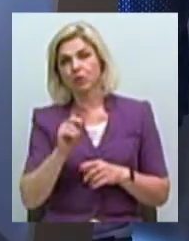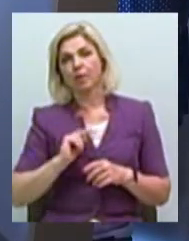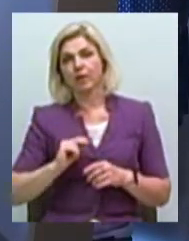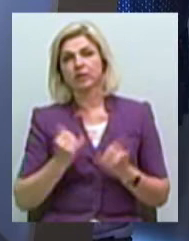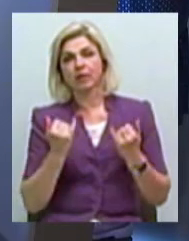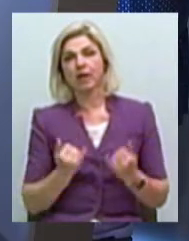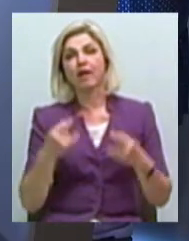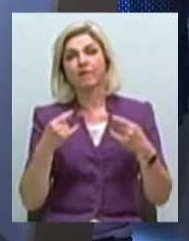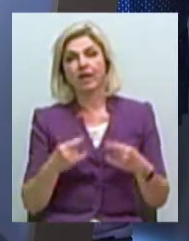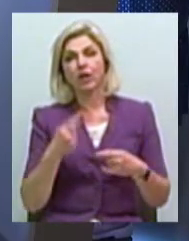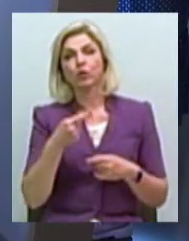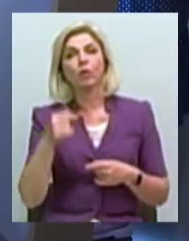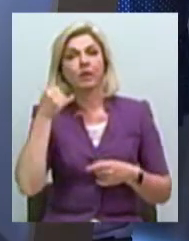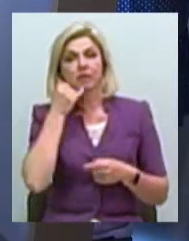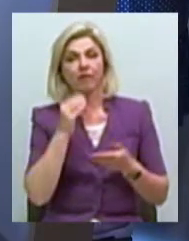ефірі. Телефон студії